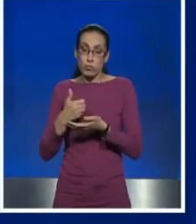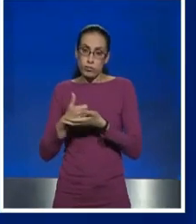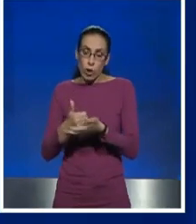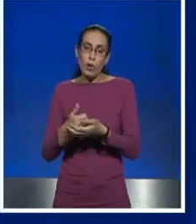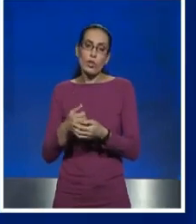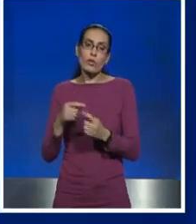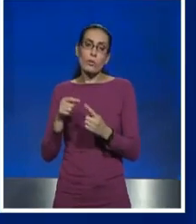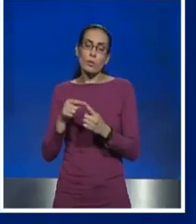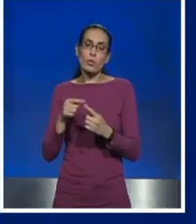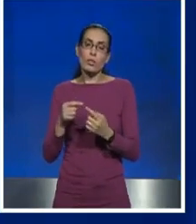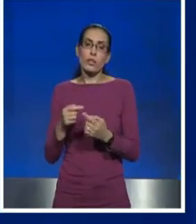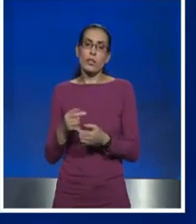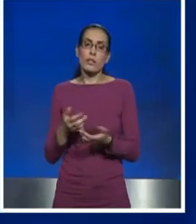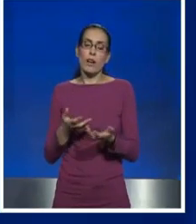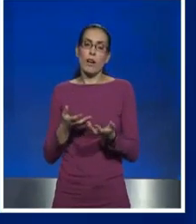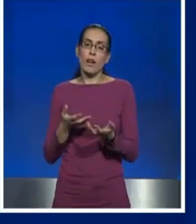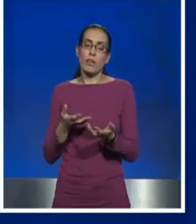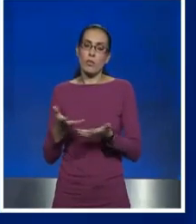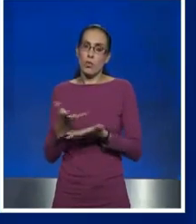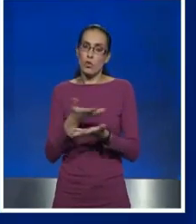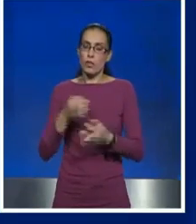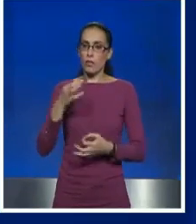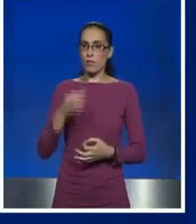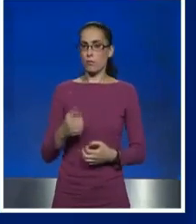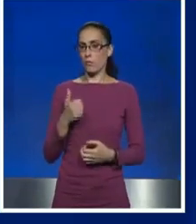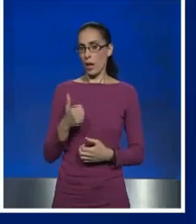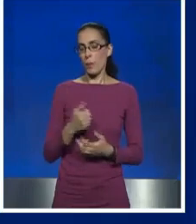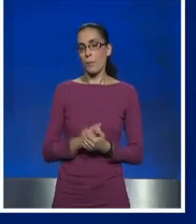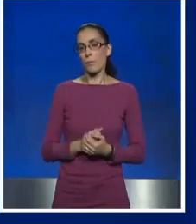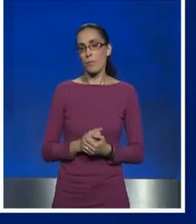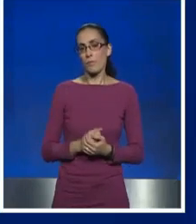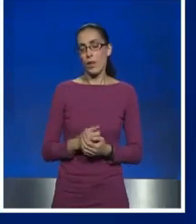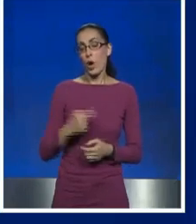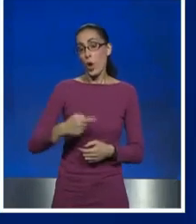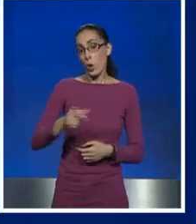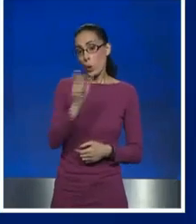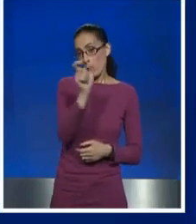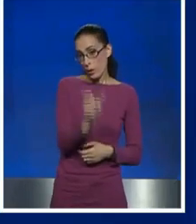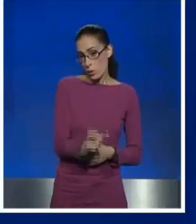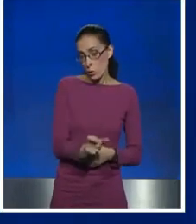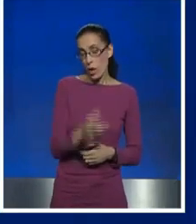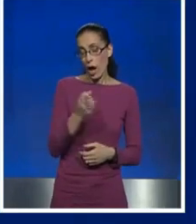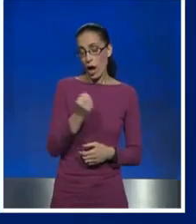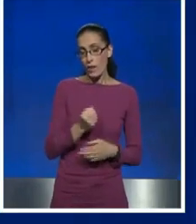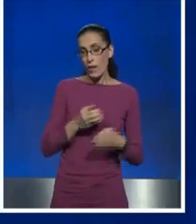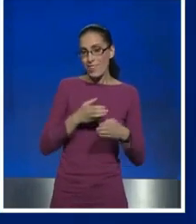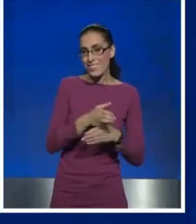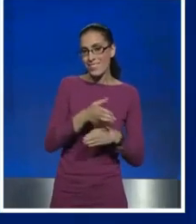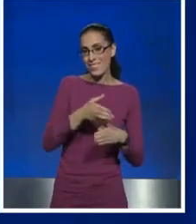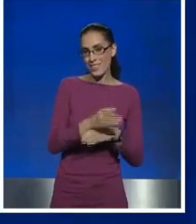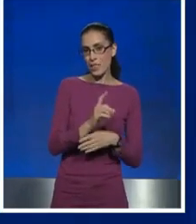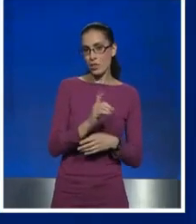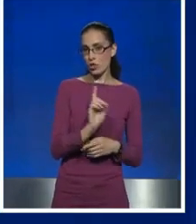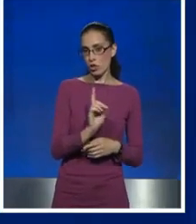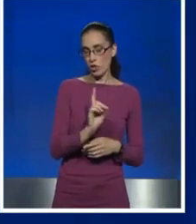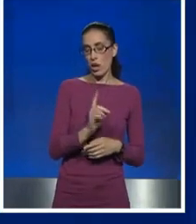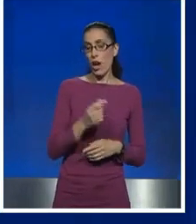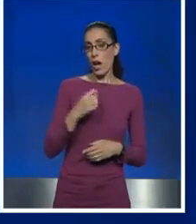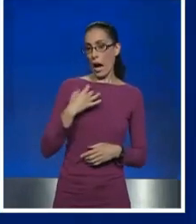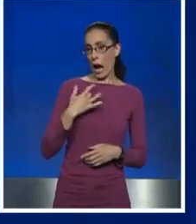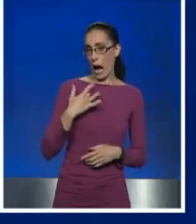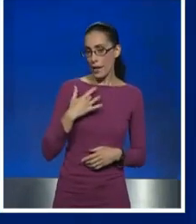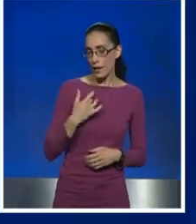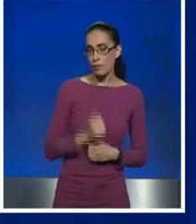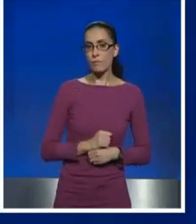Kull bniedem li huwa denju għandu drittijiet fundamentali li huma l-ħajja, li huma